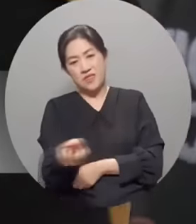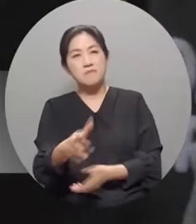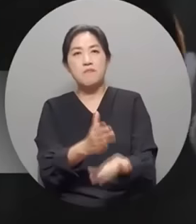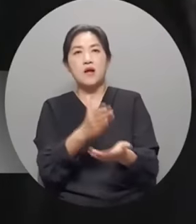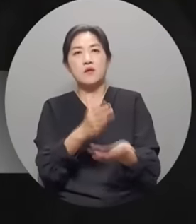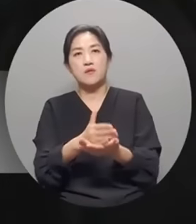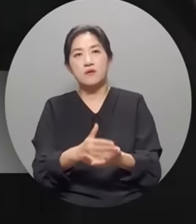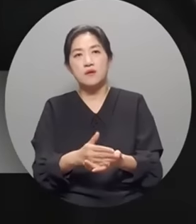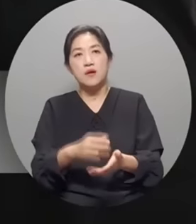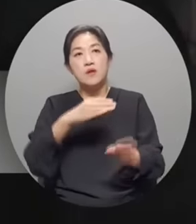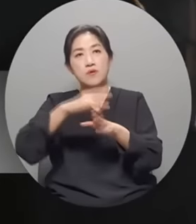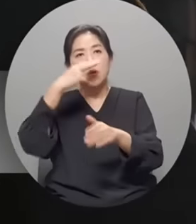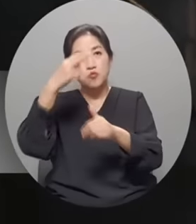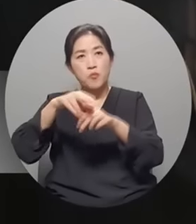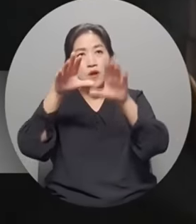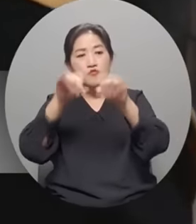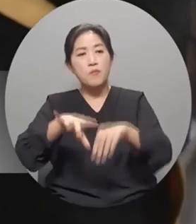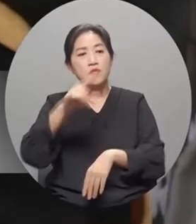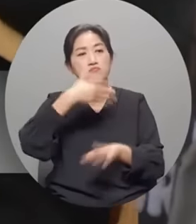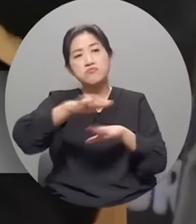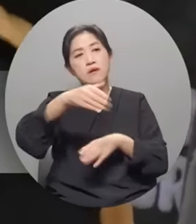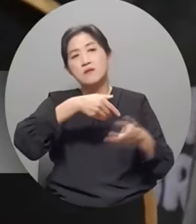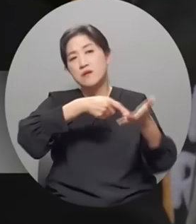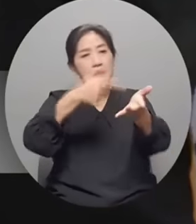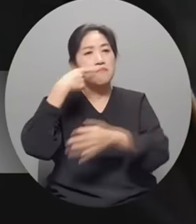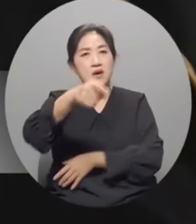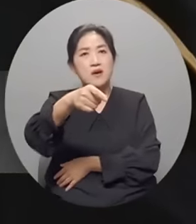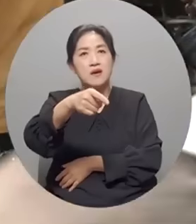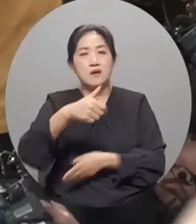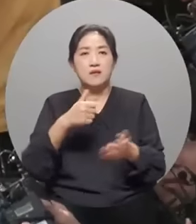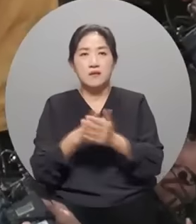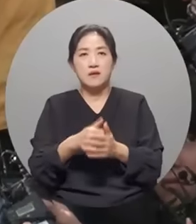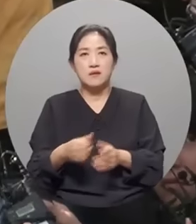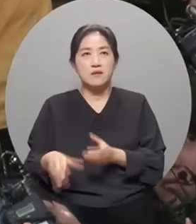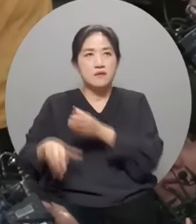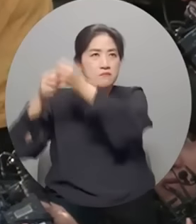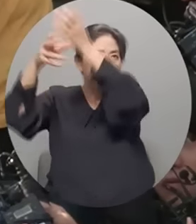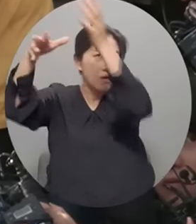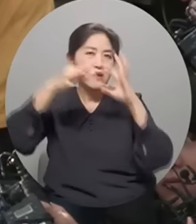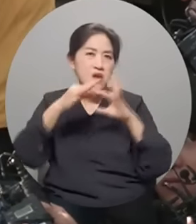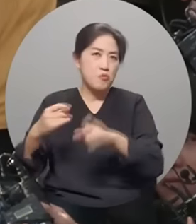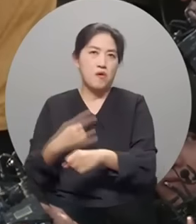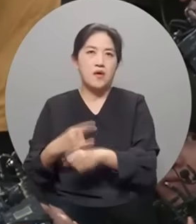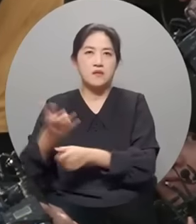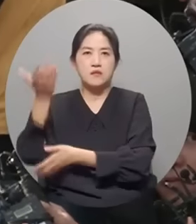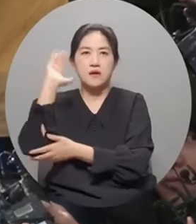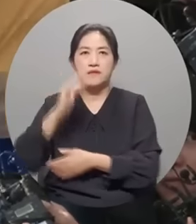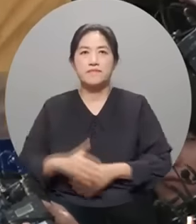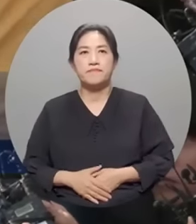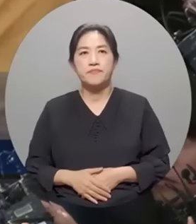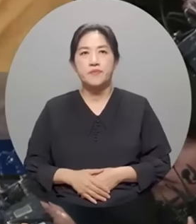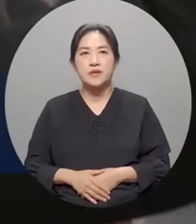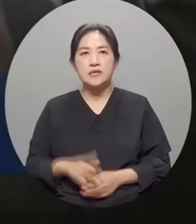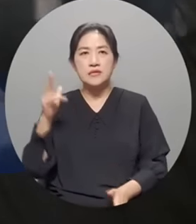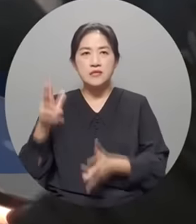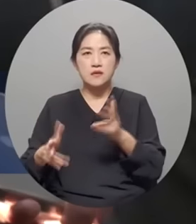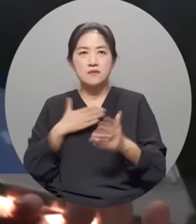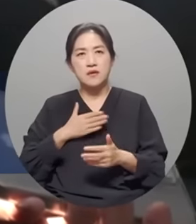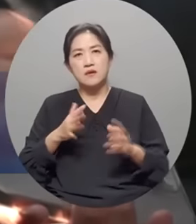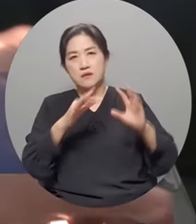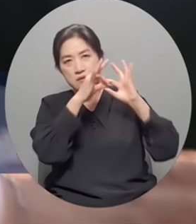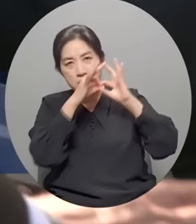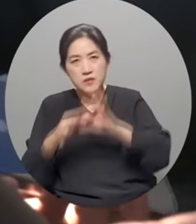도발 중단을 북한에 먼저 요구하라면서 살포 시도를 멈추지 않겠다고 밝혔습니다. 이 사업을 제가